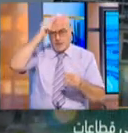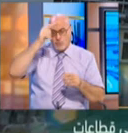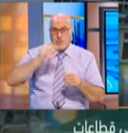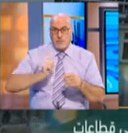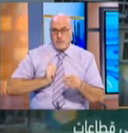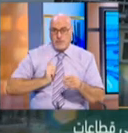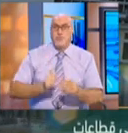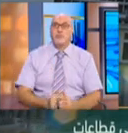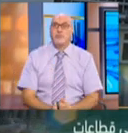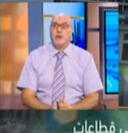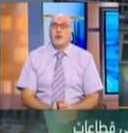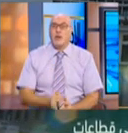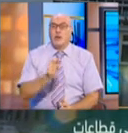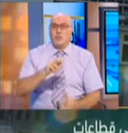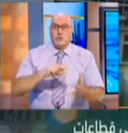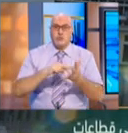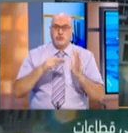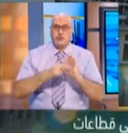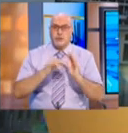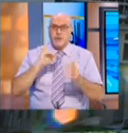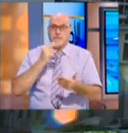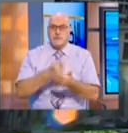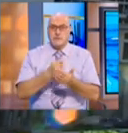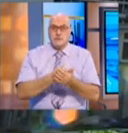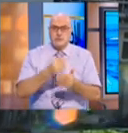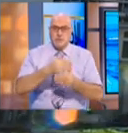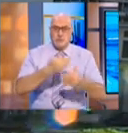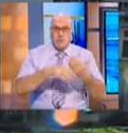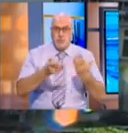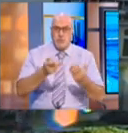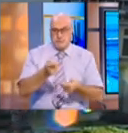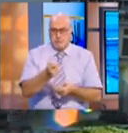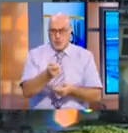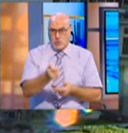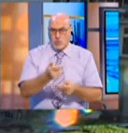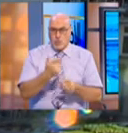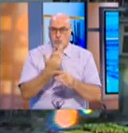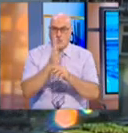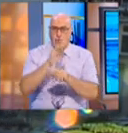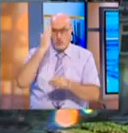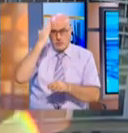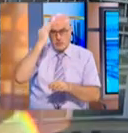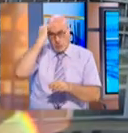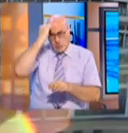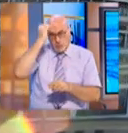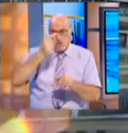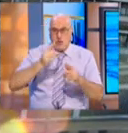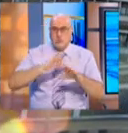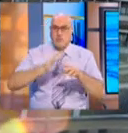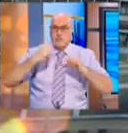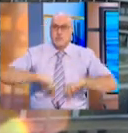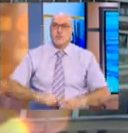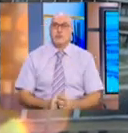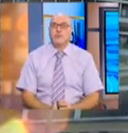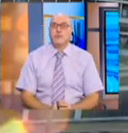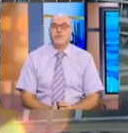بالدولة والموجهة لمشاريع استثمارية، والذي سيعرض للدراسة في اجتماع قادم لمجلس الوزراء. في